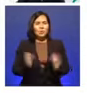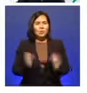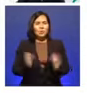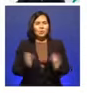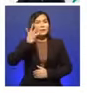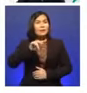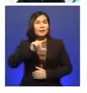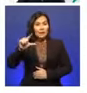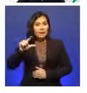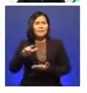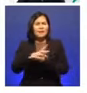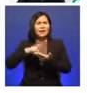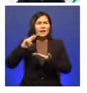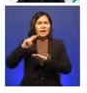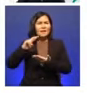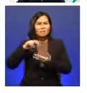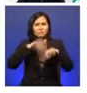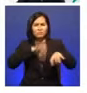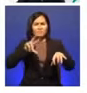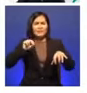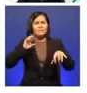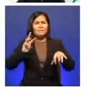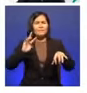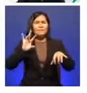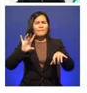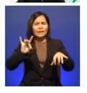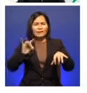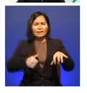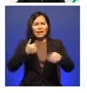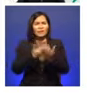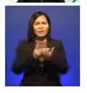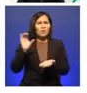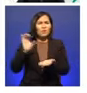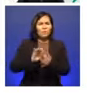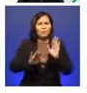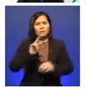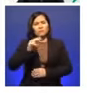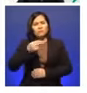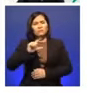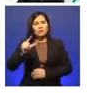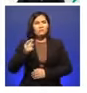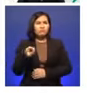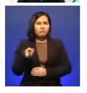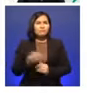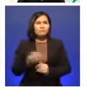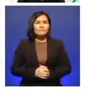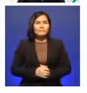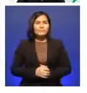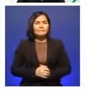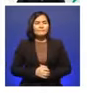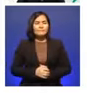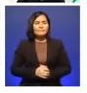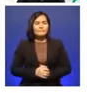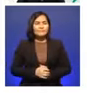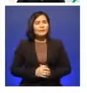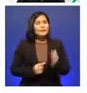ลัยราชภัฏทั้ง38แห่งนะครับซึ่งได้รับงบประมาณไม่ถึง 20,000 ล้านนะครับเพราะนั้นข้อเสนอในเรื่องของการศึกษาเราก็